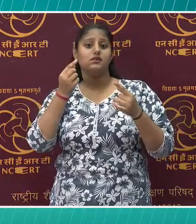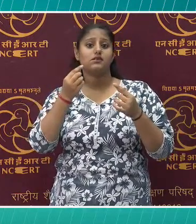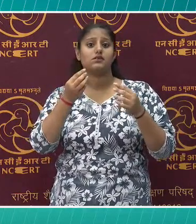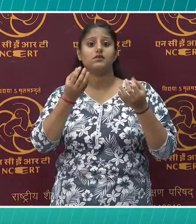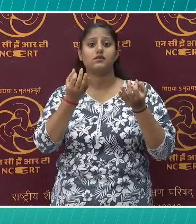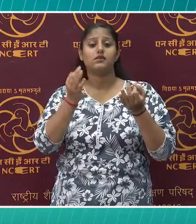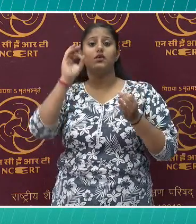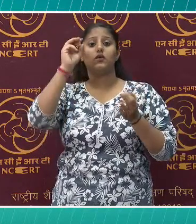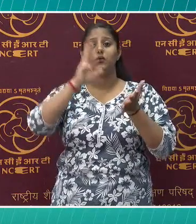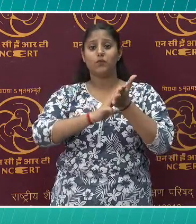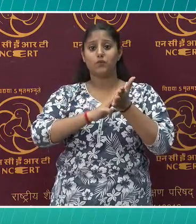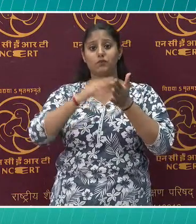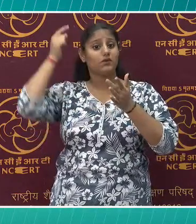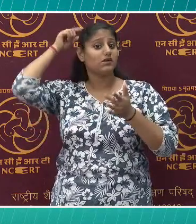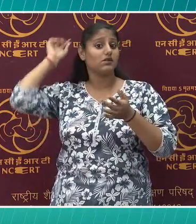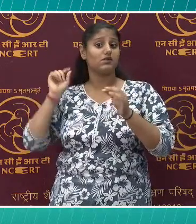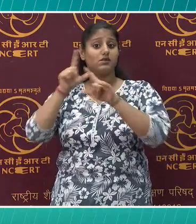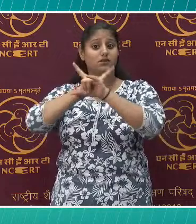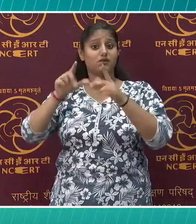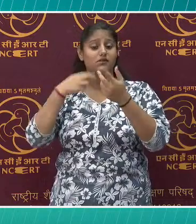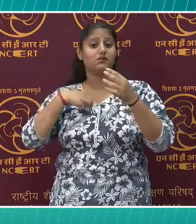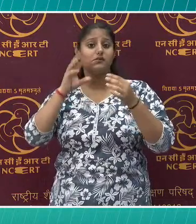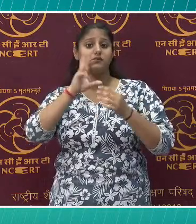ओम भूर्भुवः स्वः